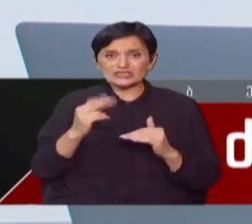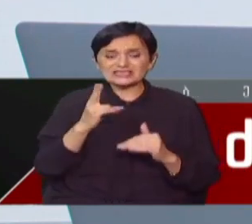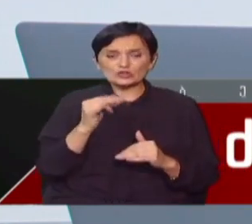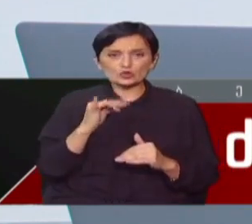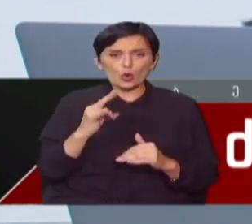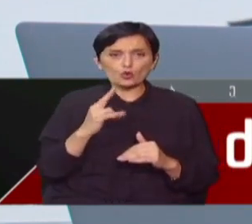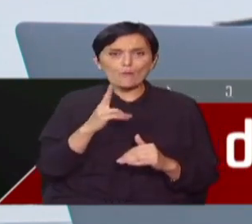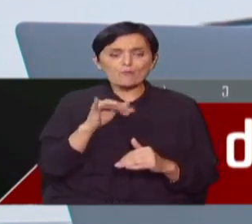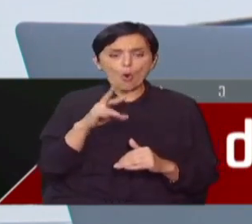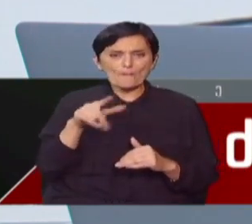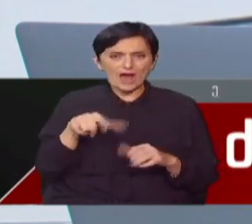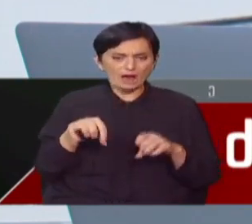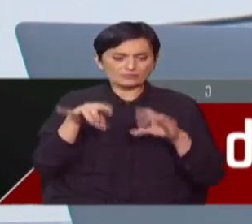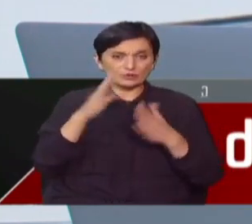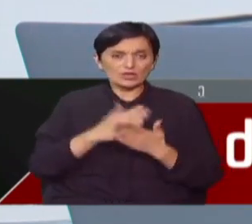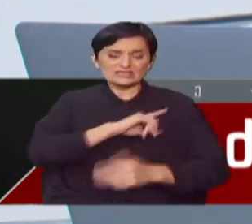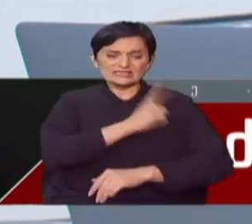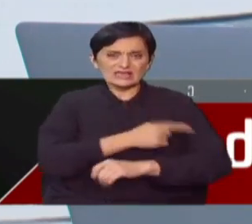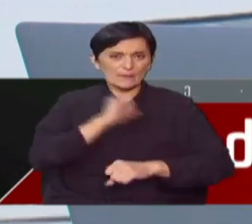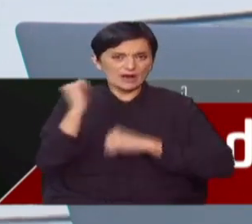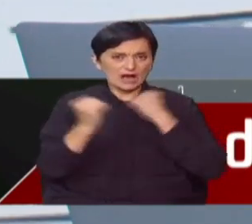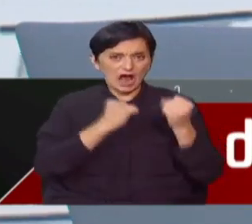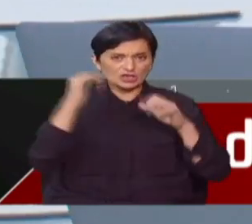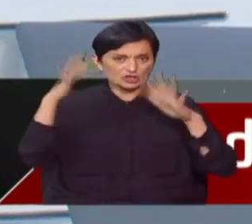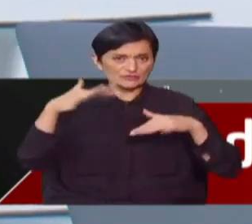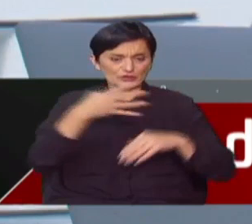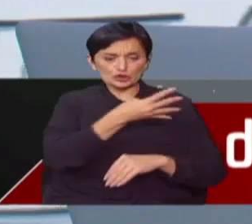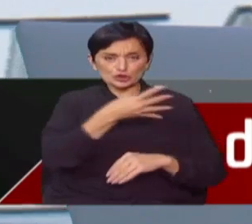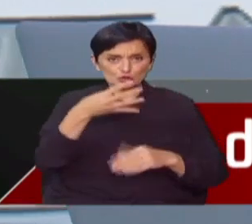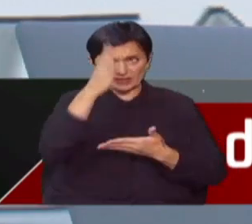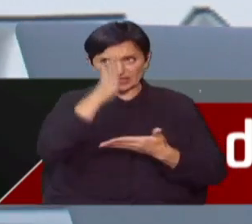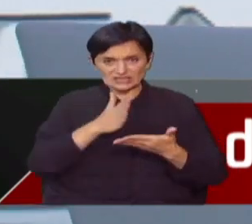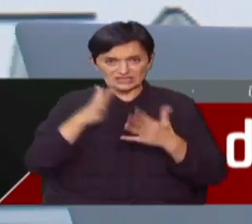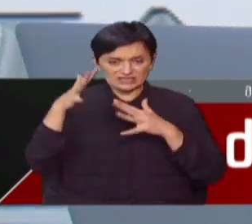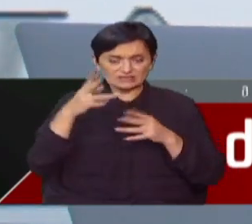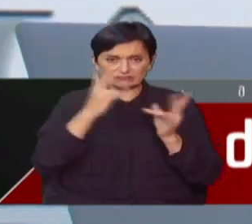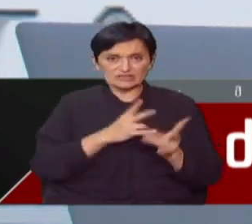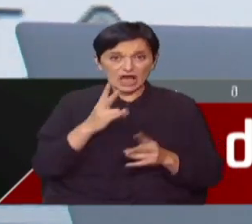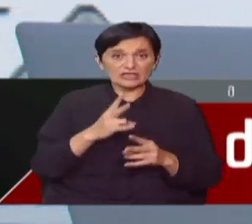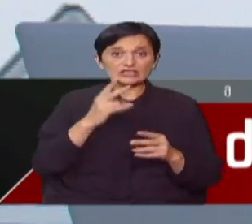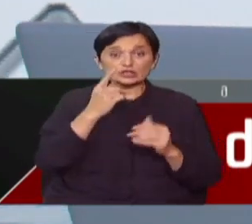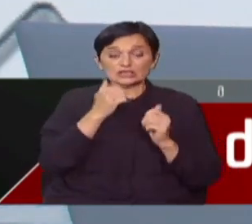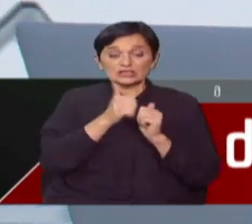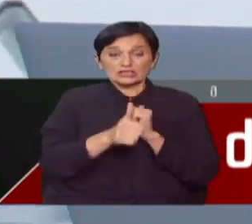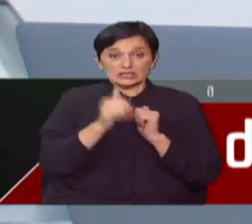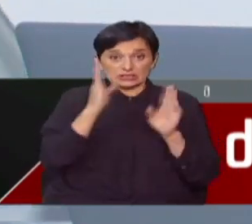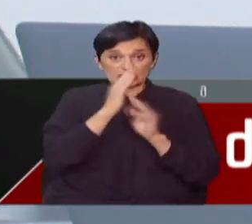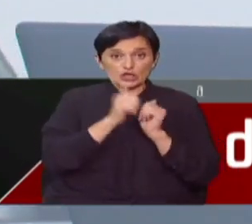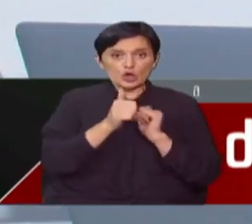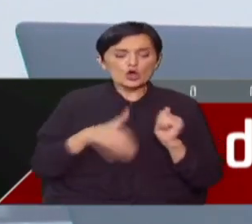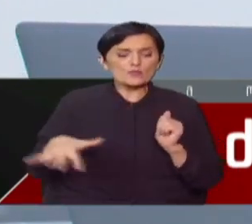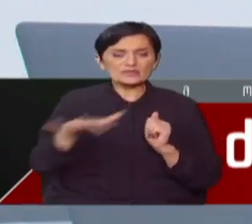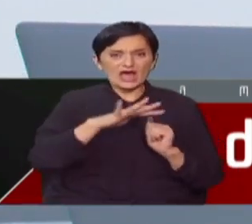cicloni Pompei am dzinuareps. Ac zlier ma karma da cu imam șenu bebis națili da azien. Sinoptico se bis prognozit ciclonim telscoe